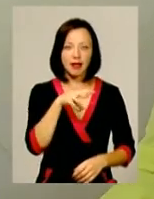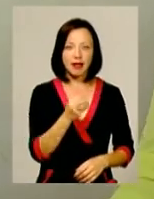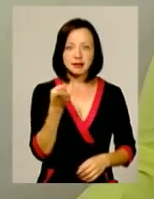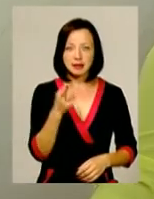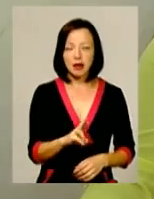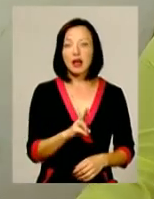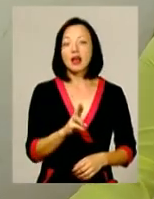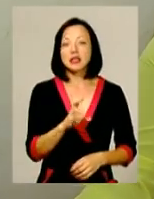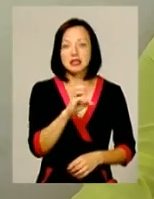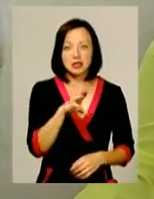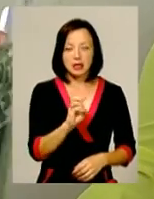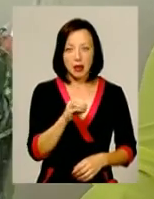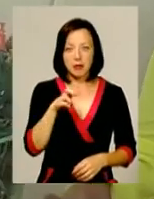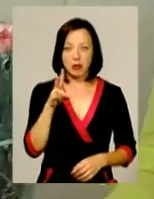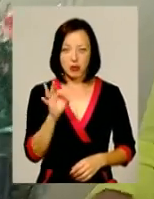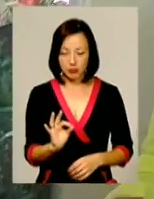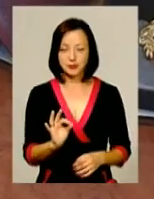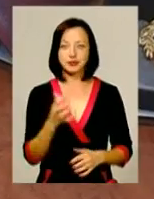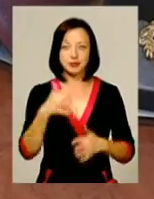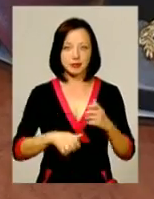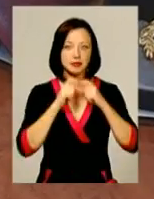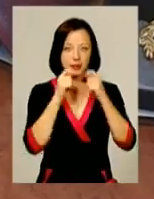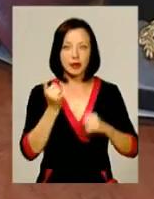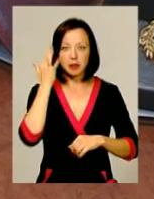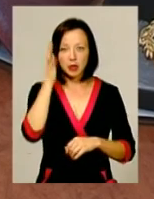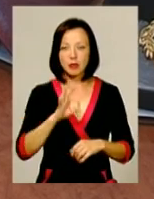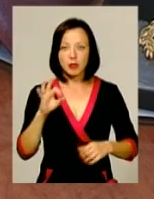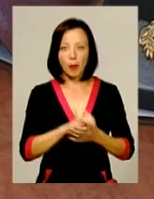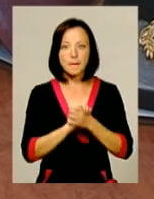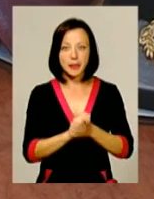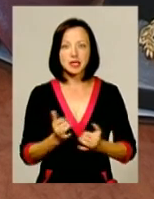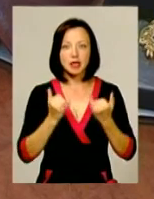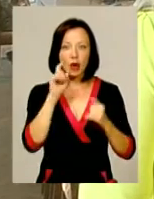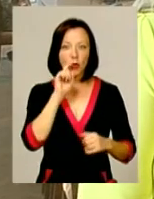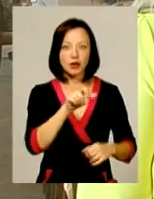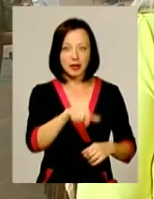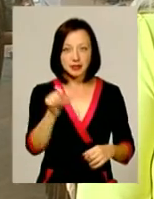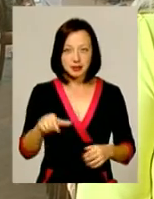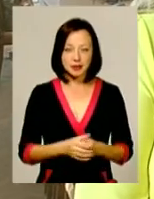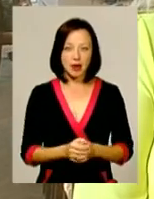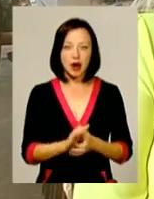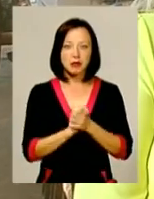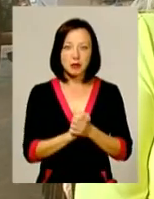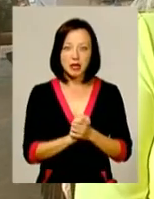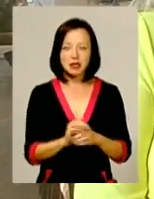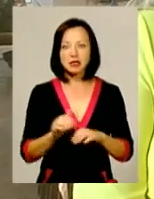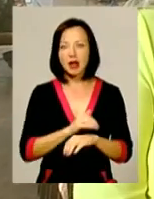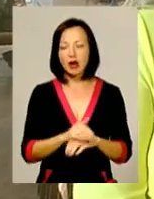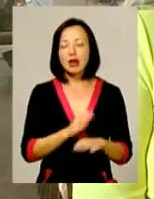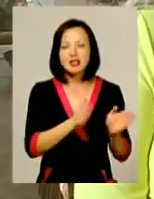Стебло сьогодні серед нагороджених. Зізнається, тепер мріє лише про мир для українців. Миру, злагоди,